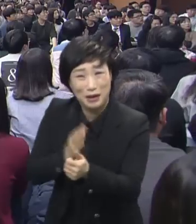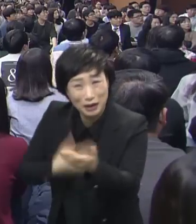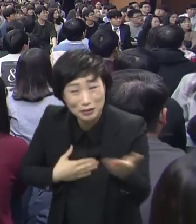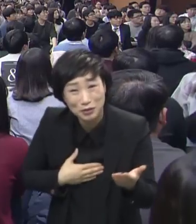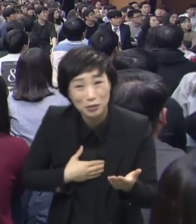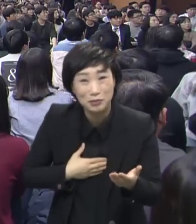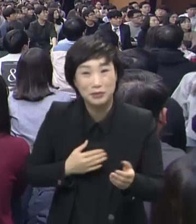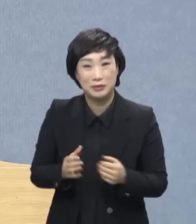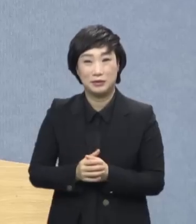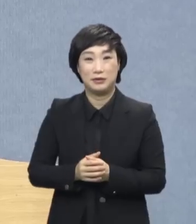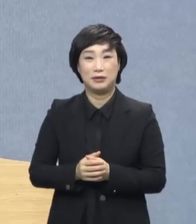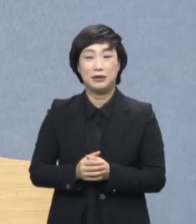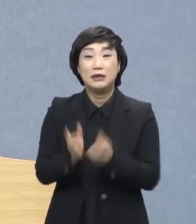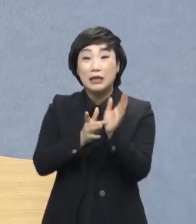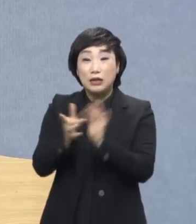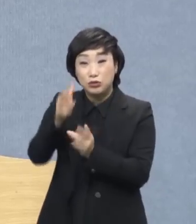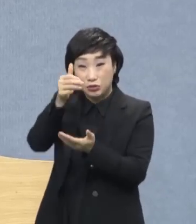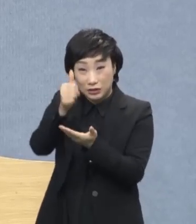자,